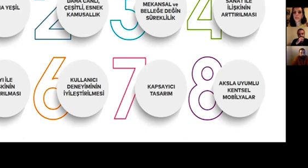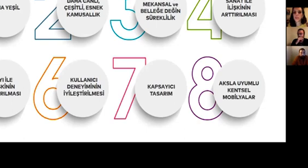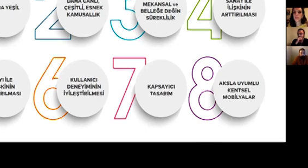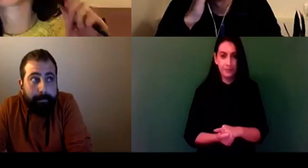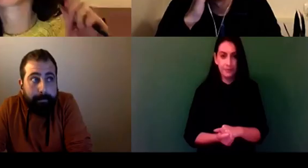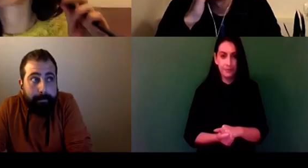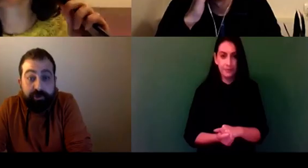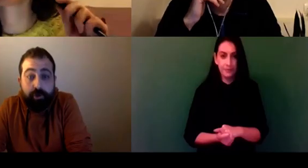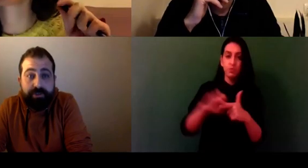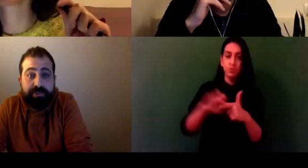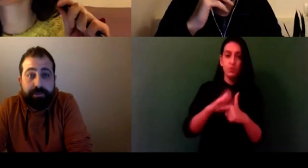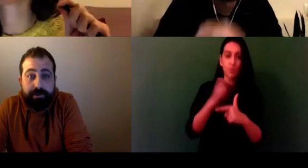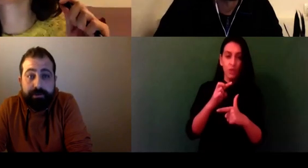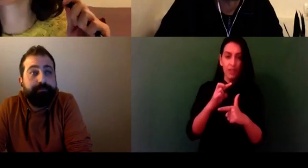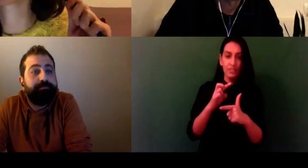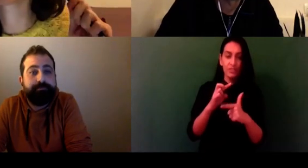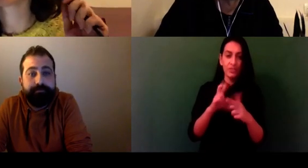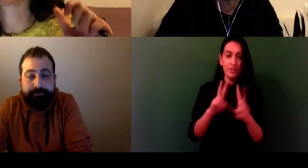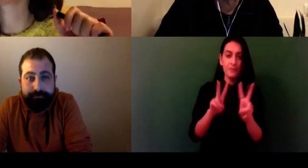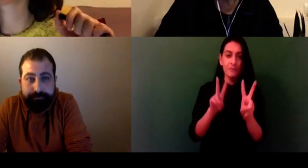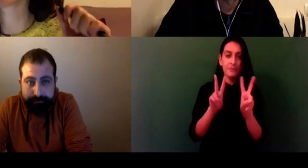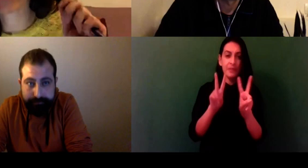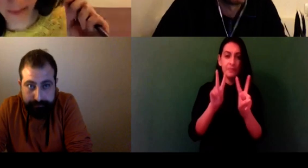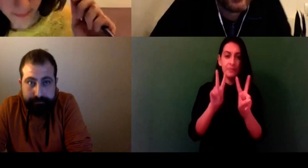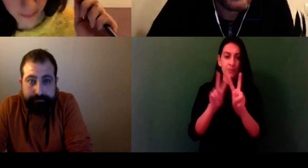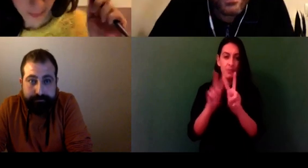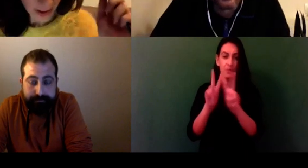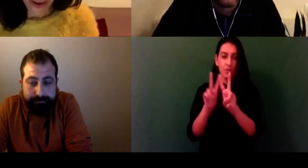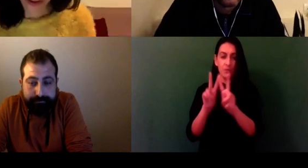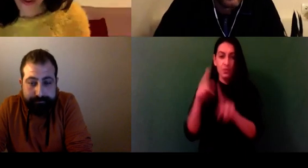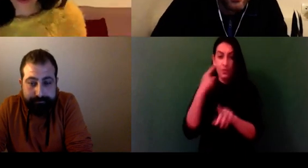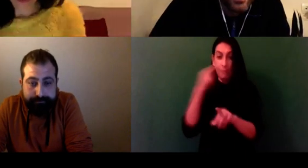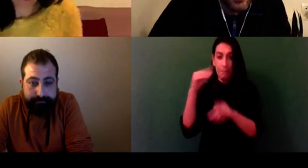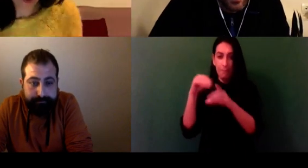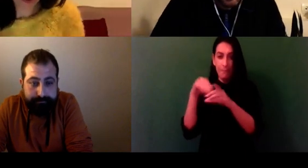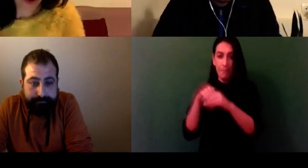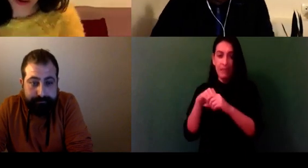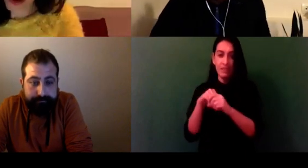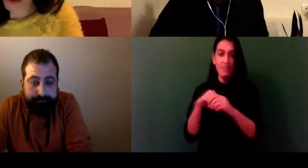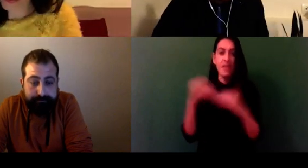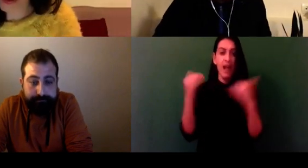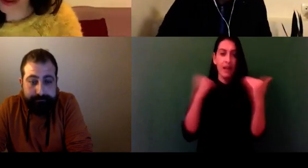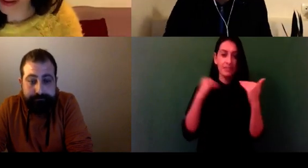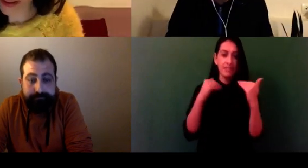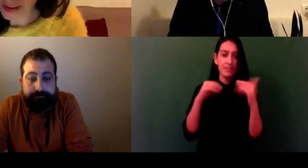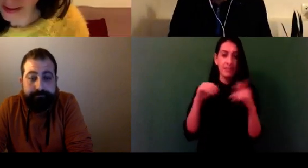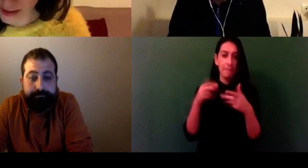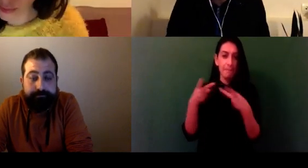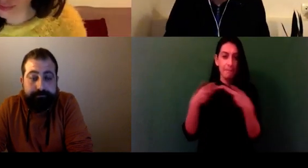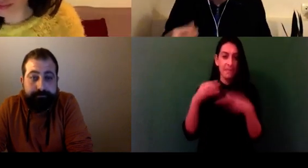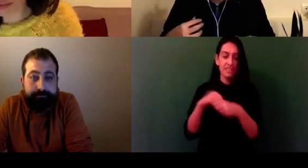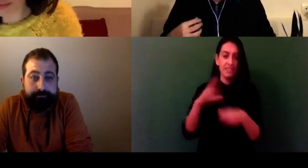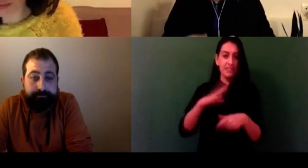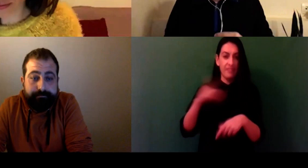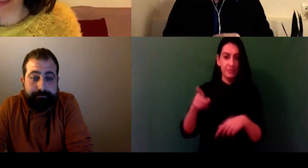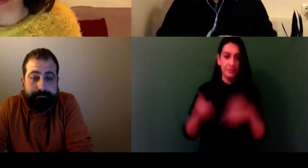paylaştı arkadaşlar. Oradan ulaşabilirsiniz. Onu da hatırlatalım. Şimdi kabaca özetleyecek olursak Arda